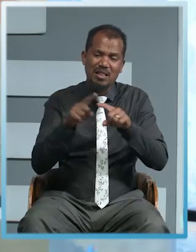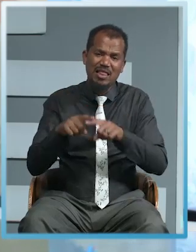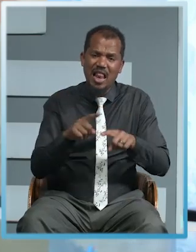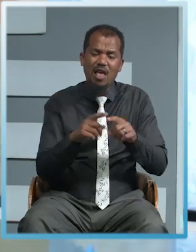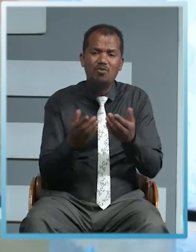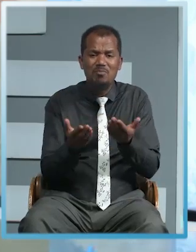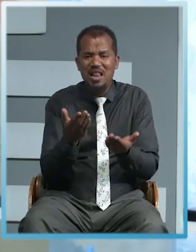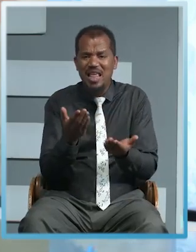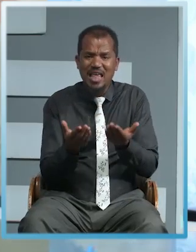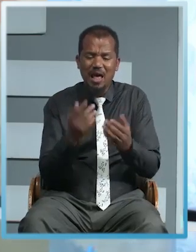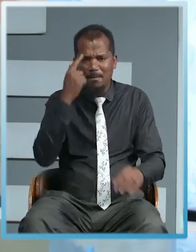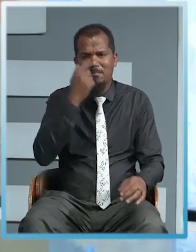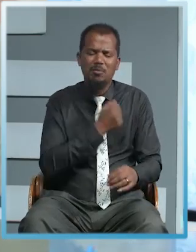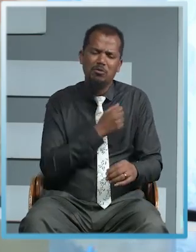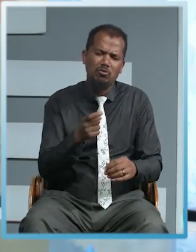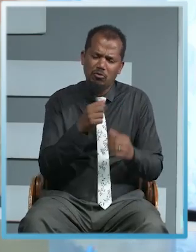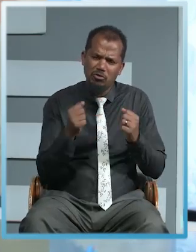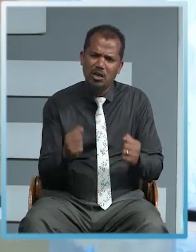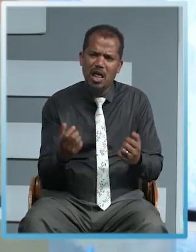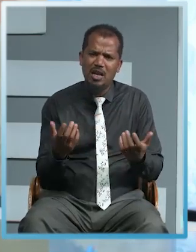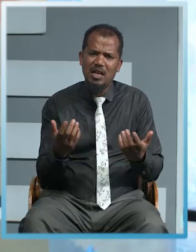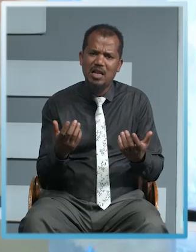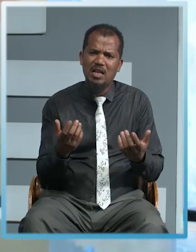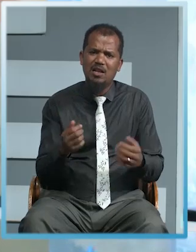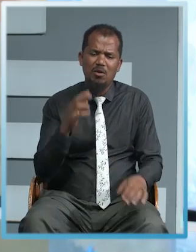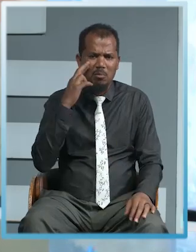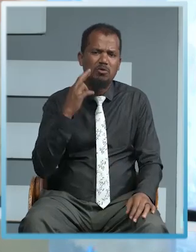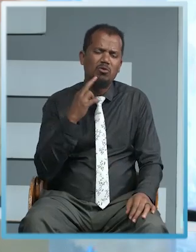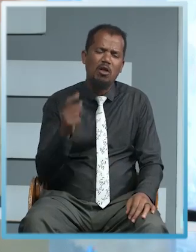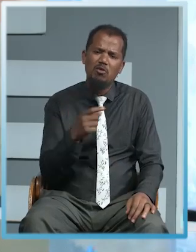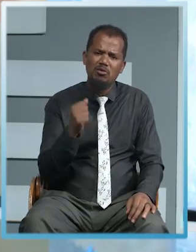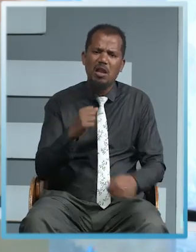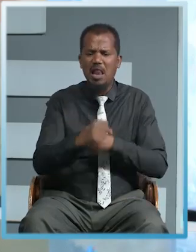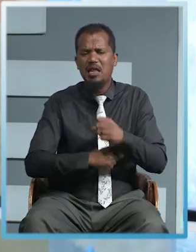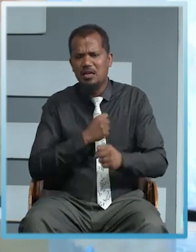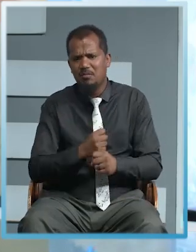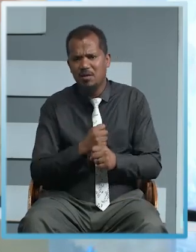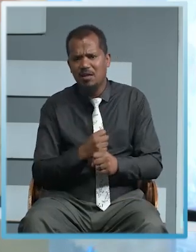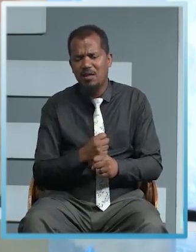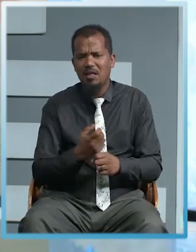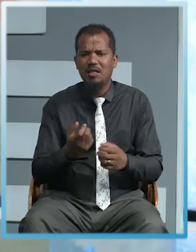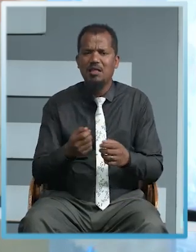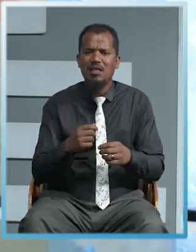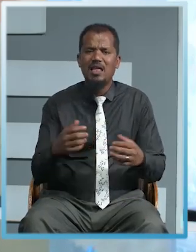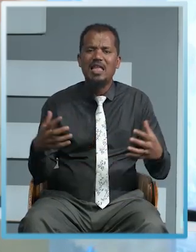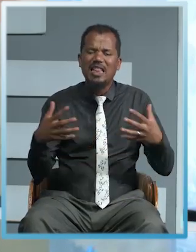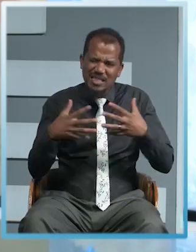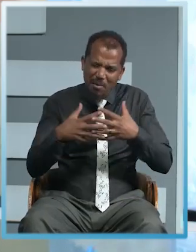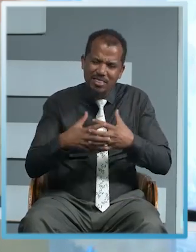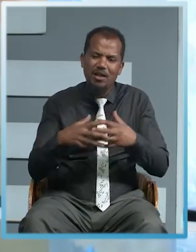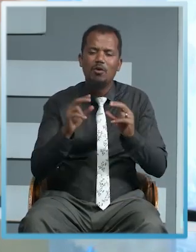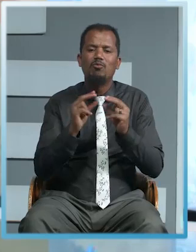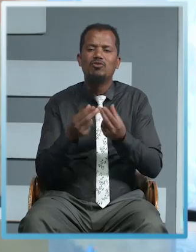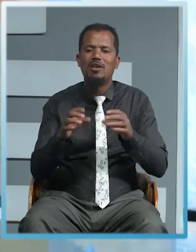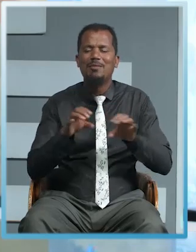በተለያዩ መለኪያዎች በእምነት ሊሆን ይችላል በ ጾታ ሊሆን ይችላል በእድሜ ሊሆን ይችላል የተሰባጠረ